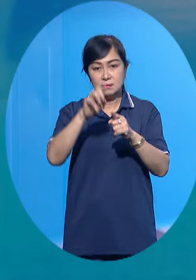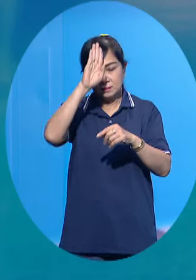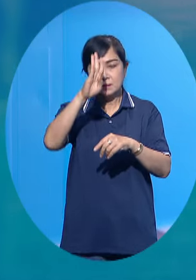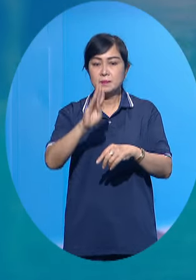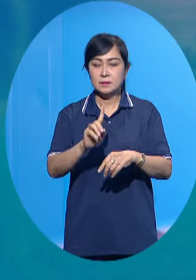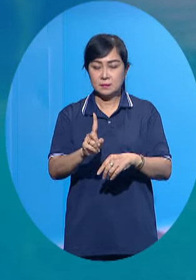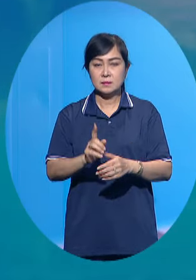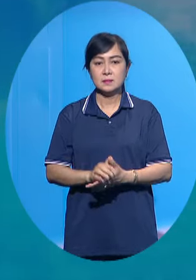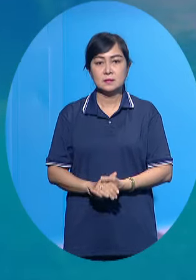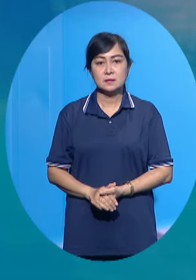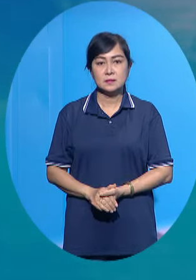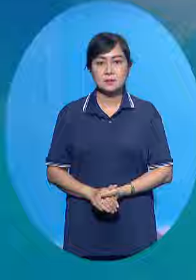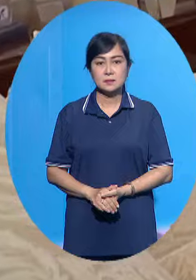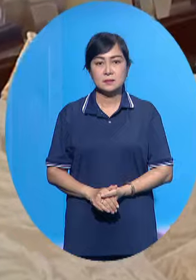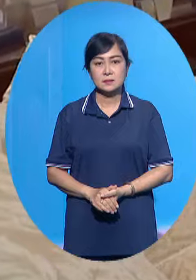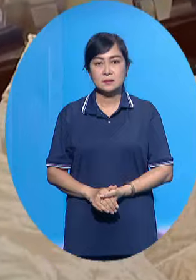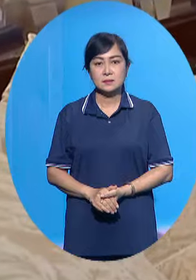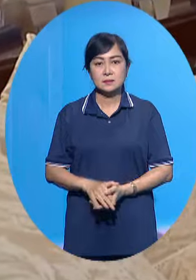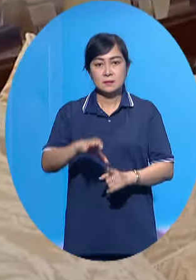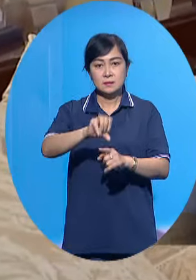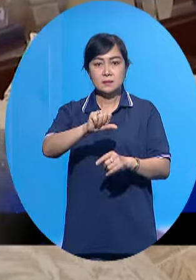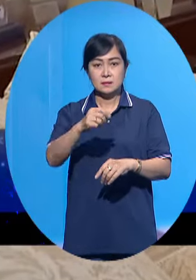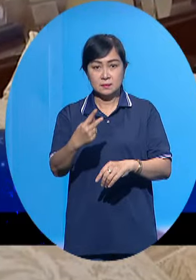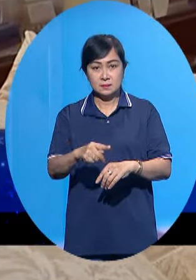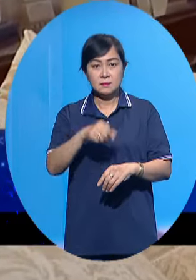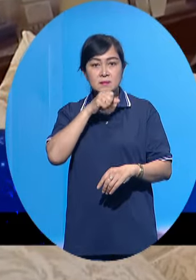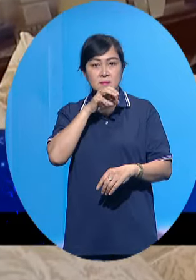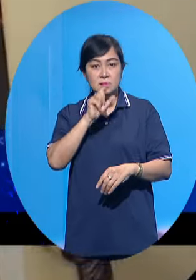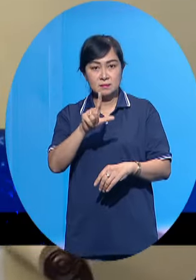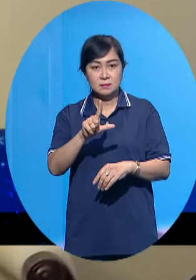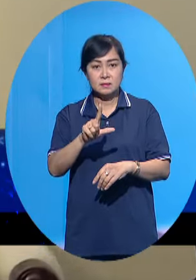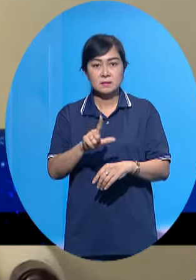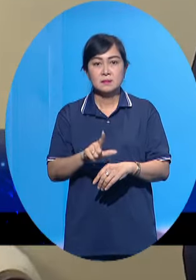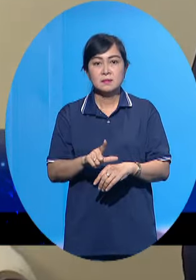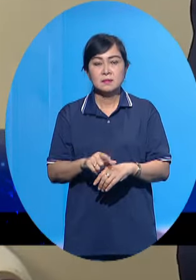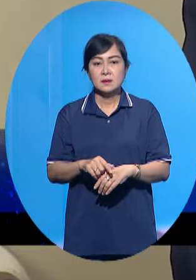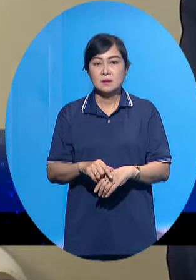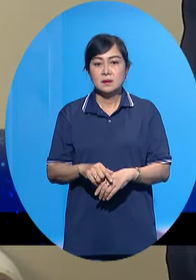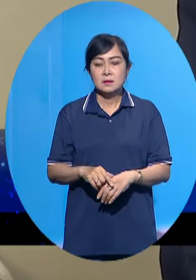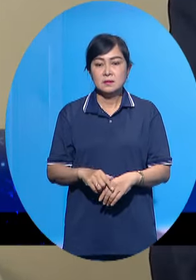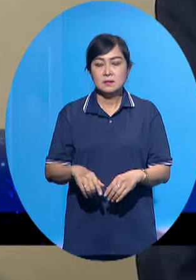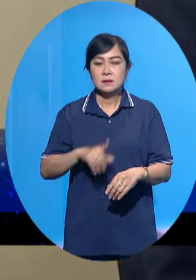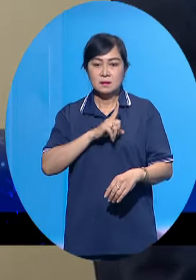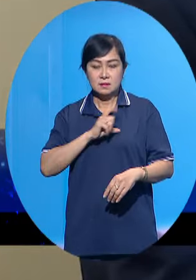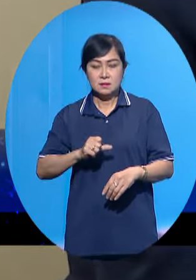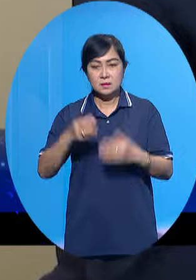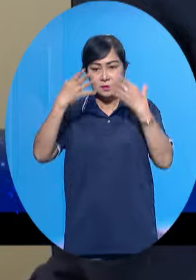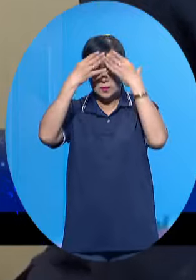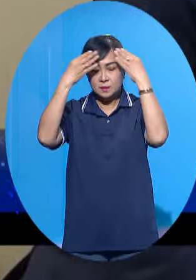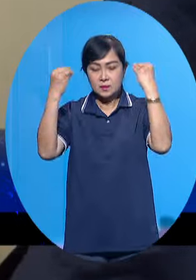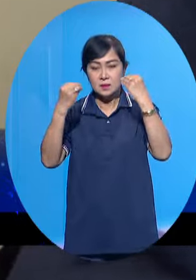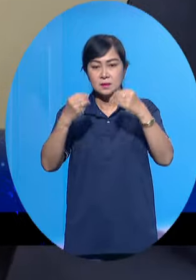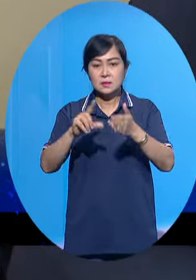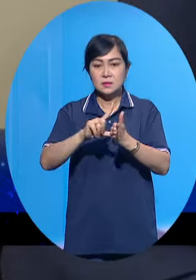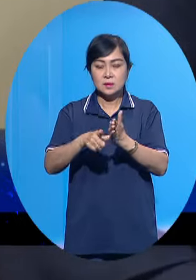thống Joe biden theo hãng tin ab ông trump lần này dường như tỏ ra lịch thiệp và thoải mái hơn so